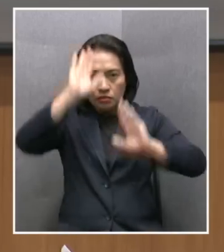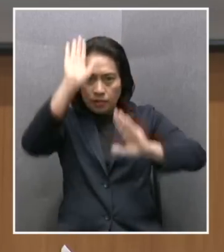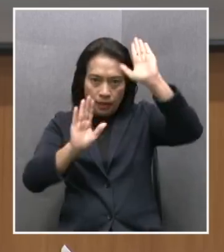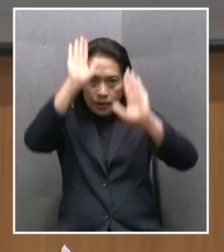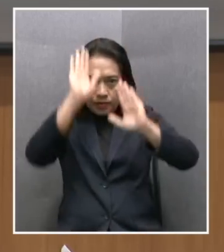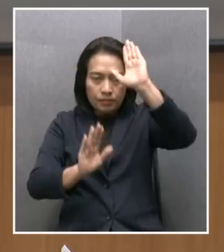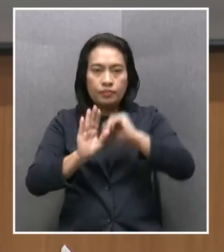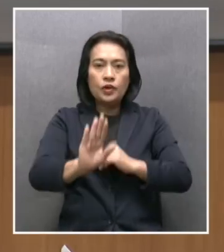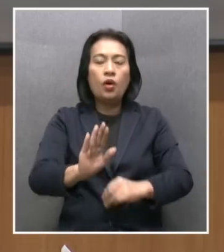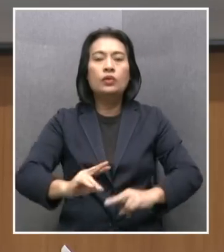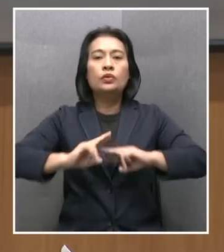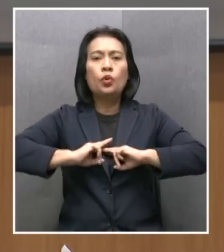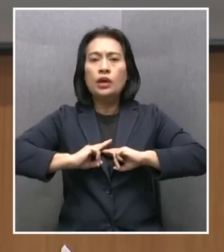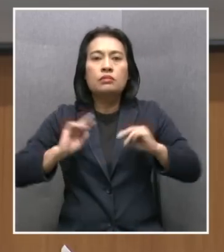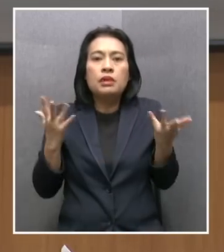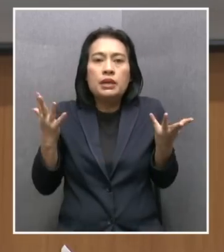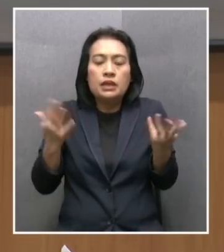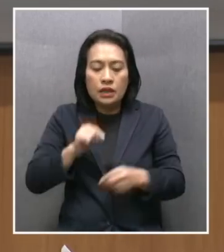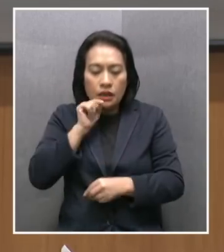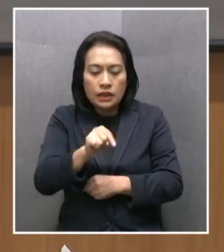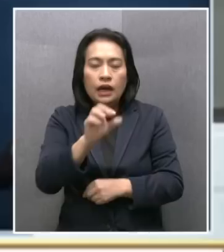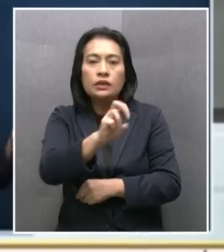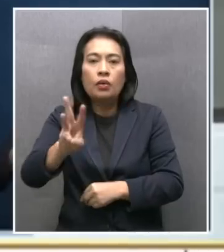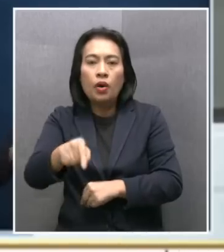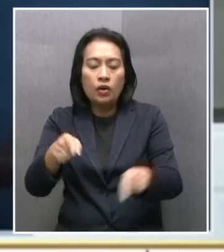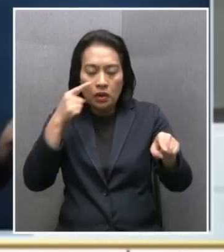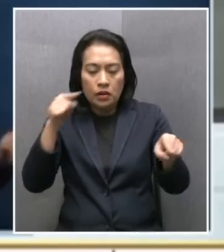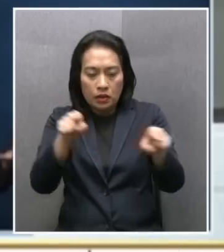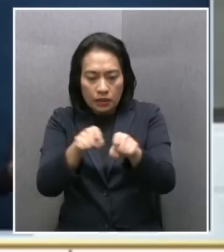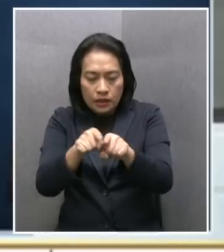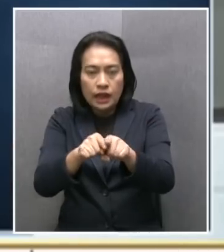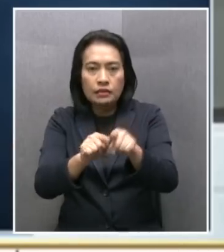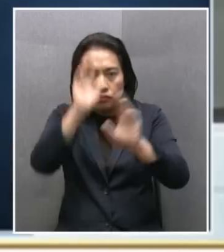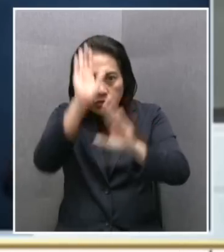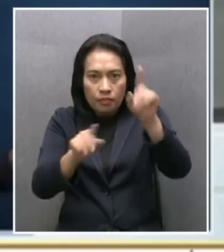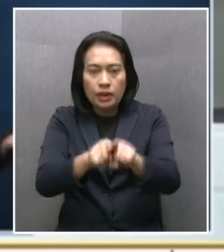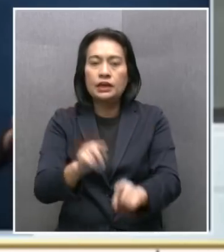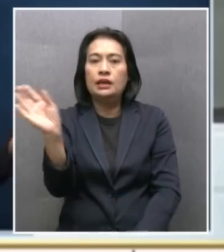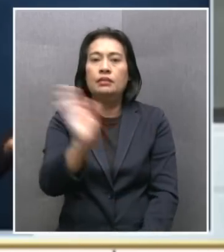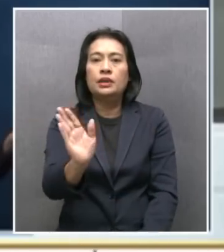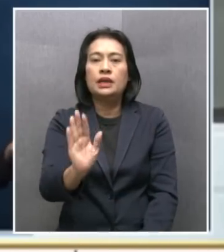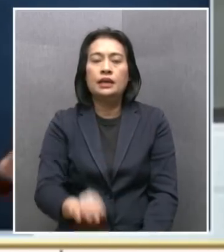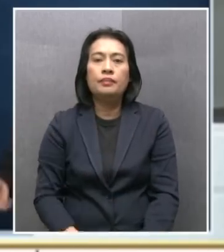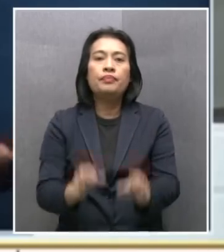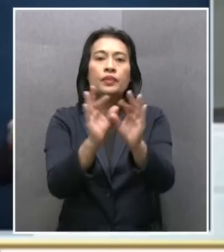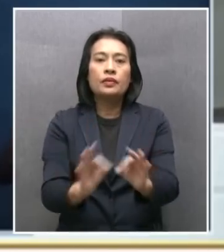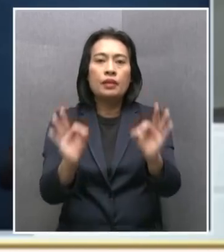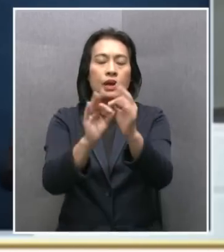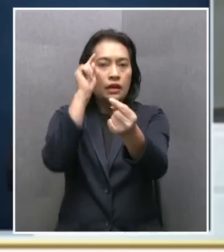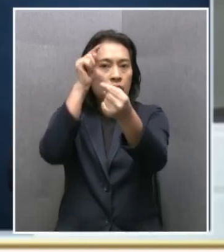ยันว่าตนเองไม่มีการสั่งการให้สวต้องโหวตไปในทิศทางเดียวกันแต่ต้องดำเนินการตามเจตนารมณ์ตาม